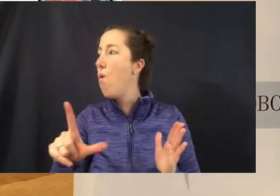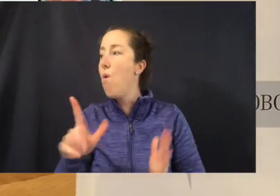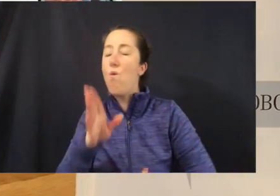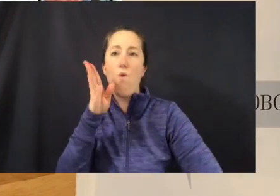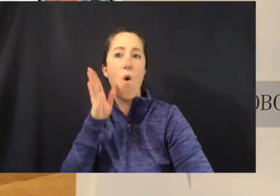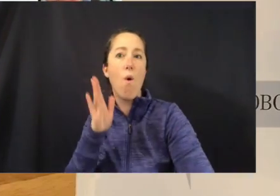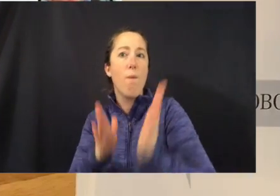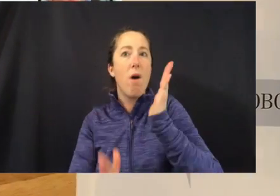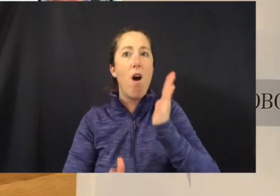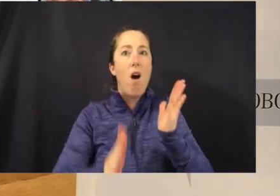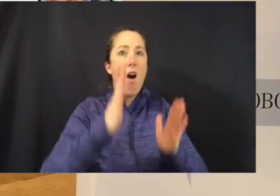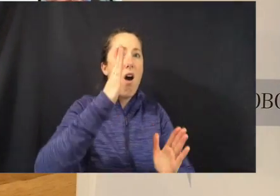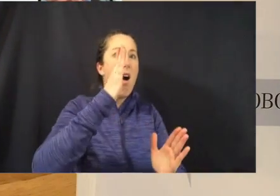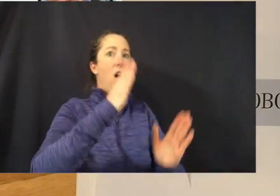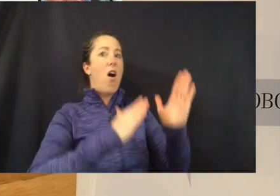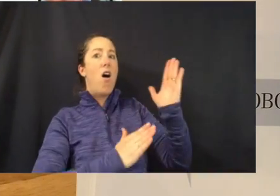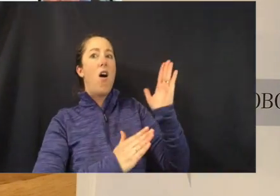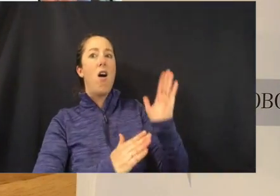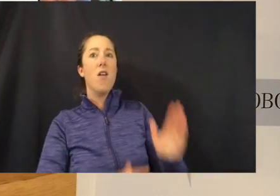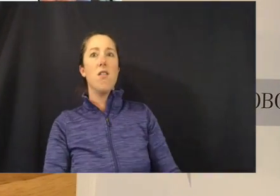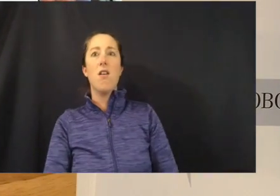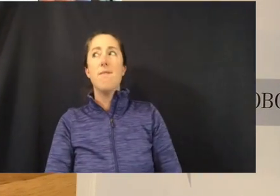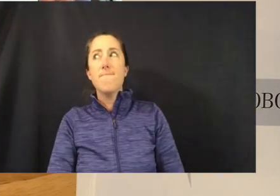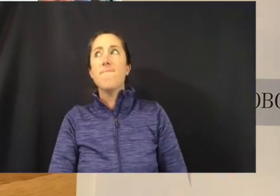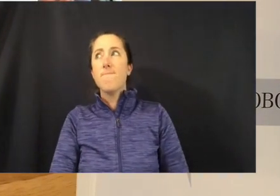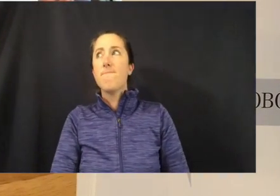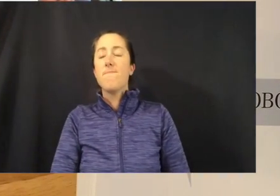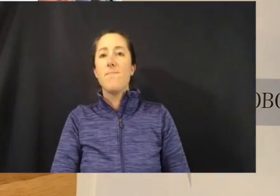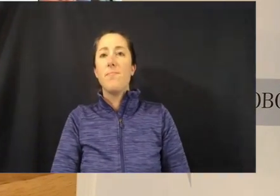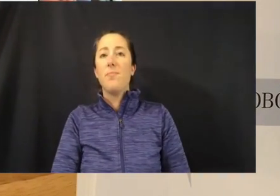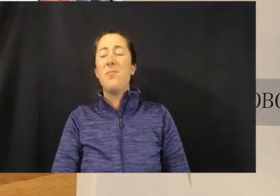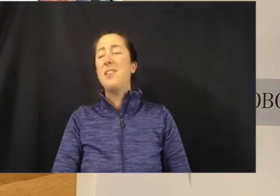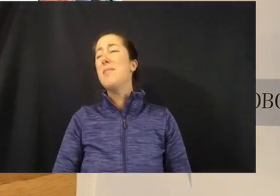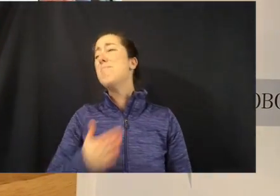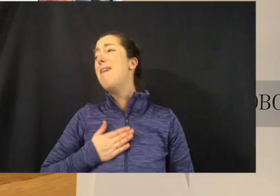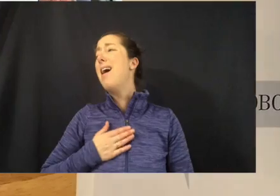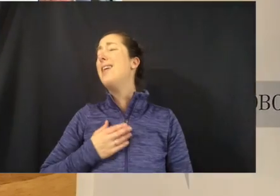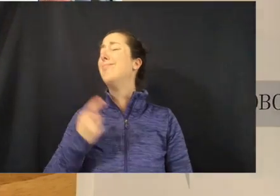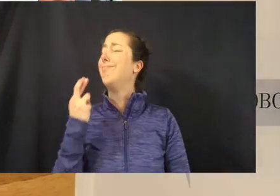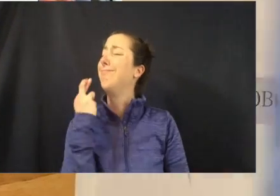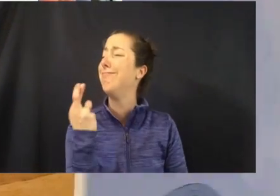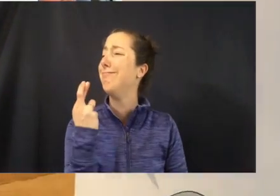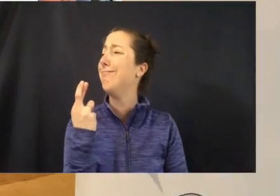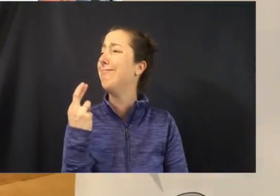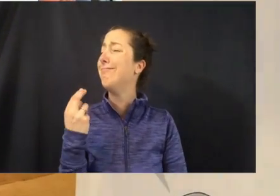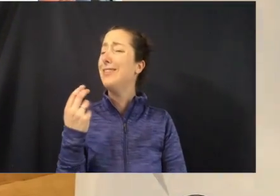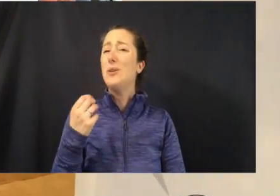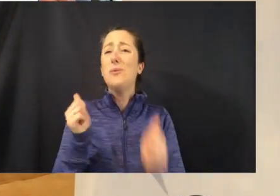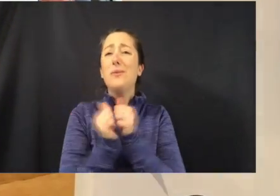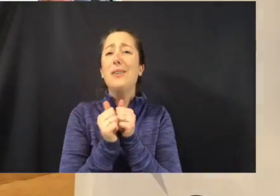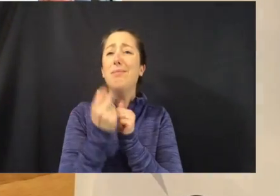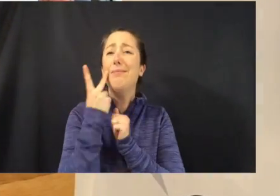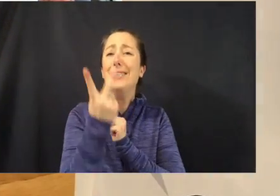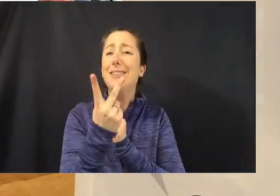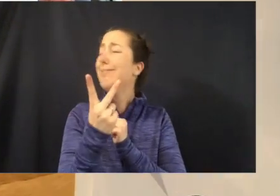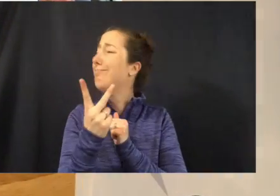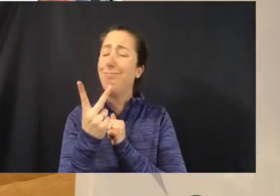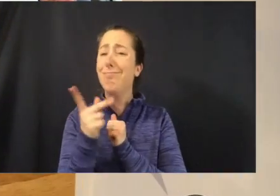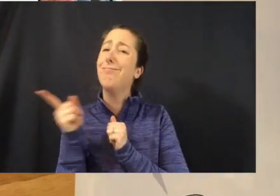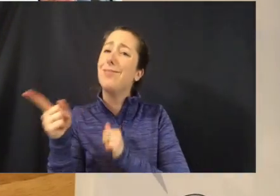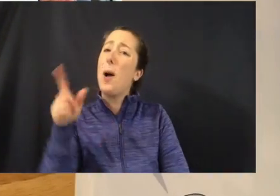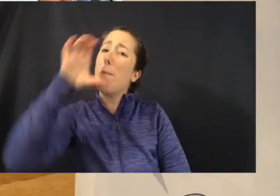robot aussi. cool robot. Il était génial, ce robot. And my best friend Et was mon not